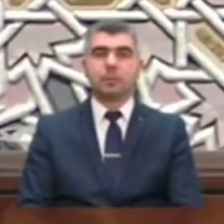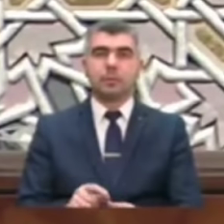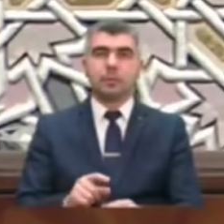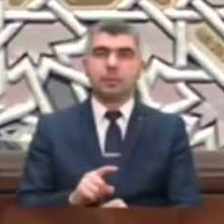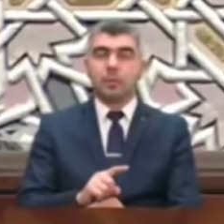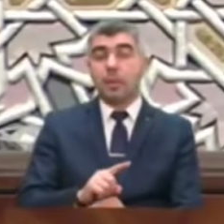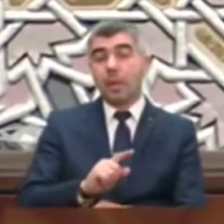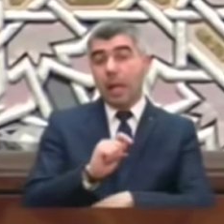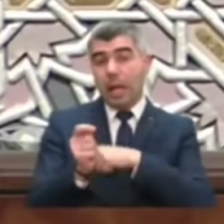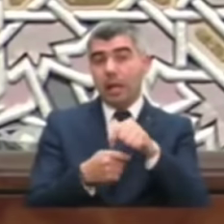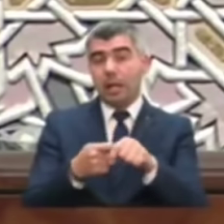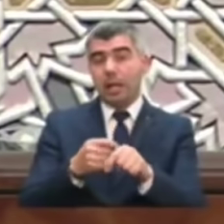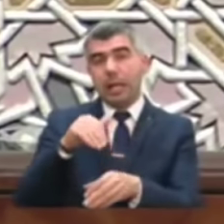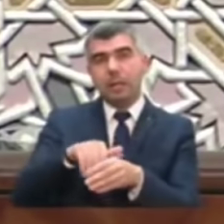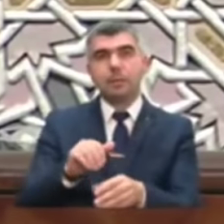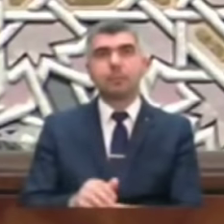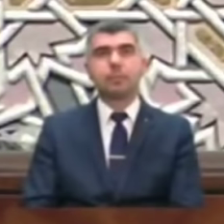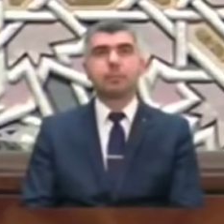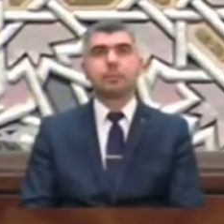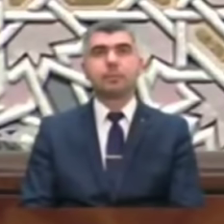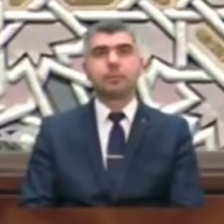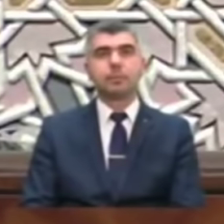الحركي،